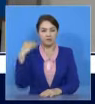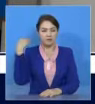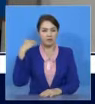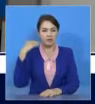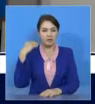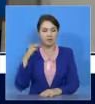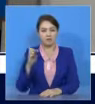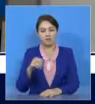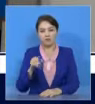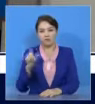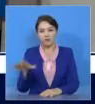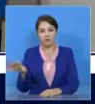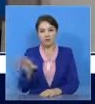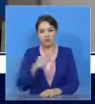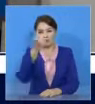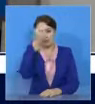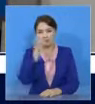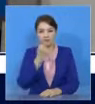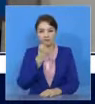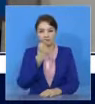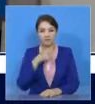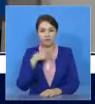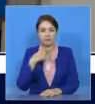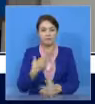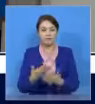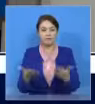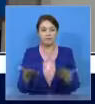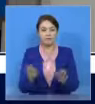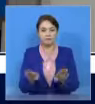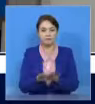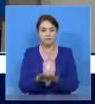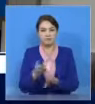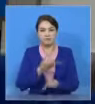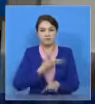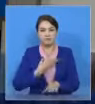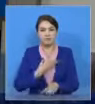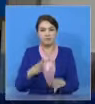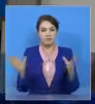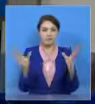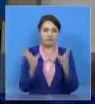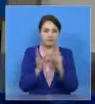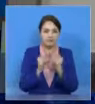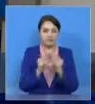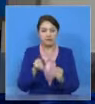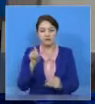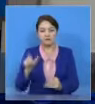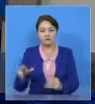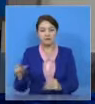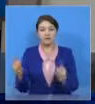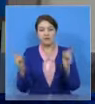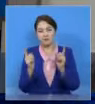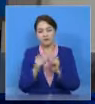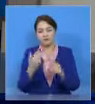Ақтөбедегі азаматтарға басымды емін. Мынандай біздерді жинап, халықтың басын